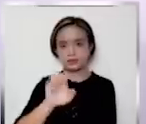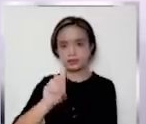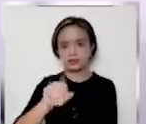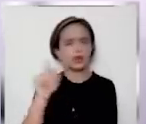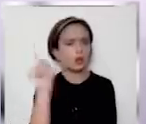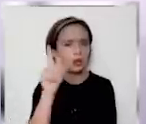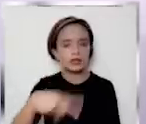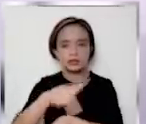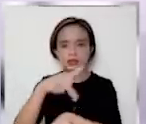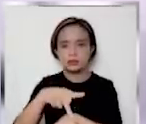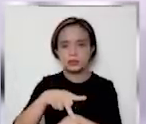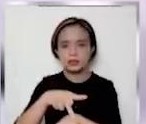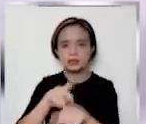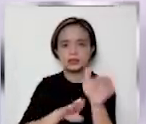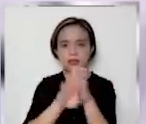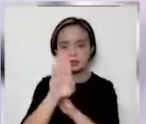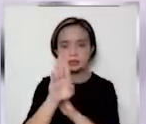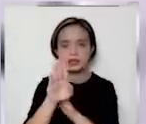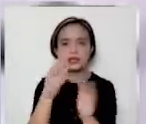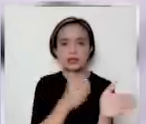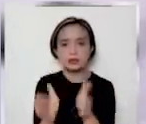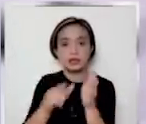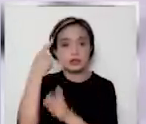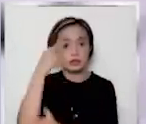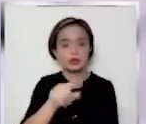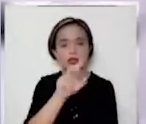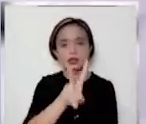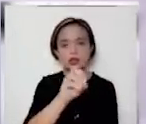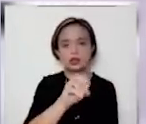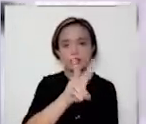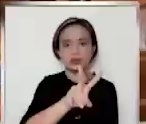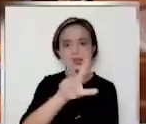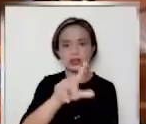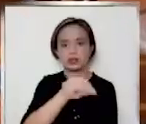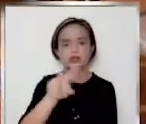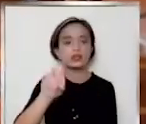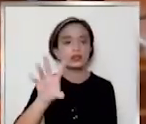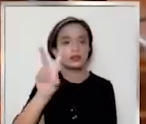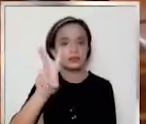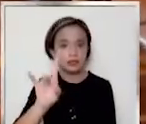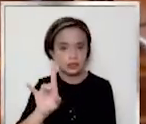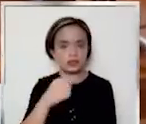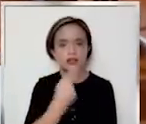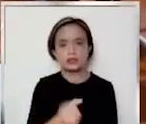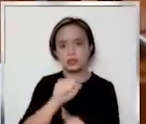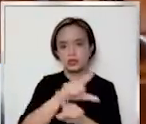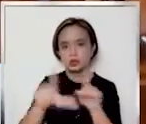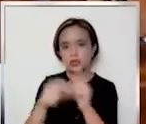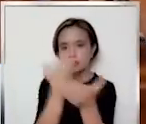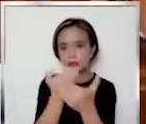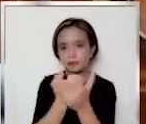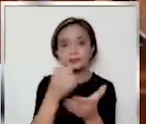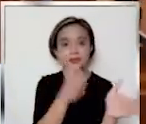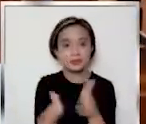ng administrasyon para sa taong 2023 hanggang 2028. Ayon kay Socio-Economic Planning Secretary at NEDA